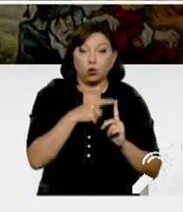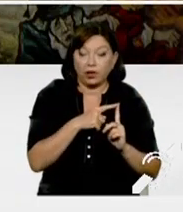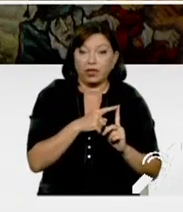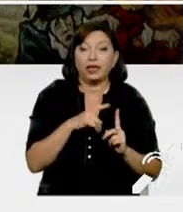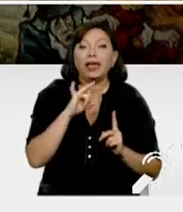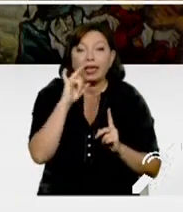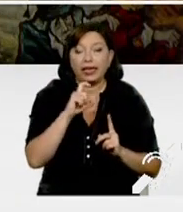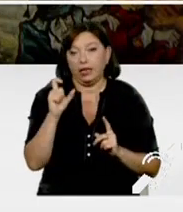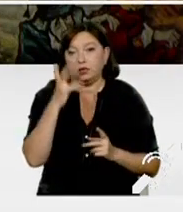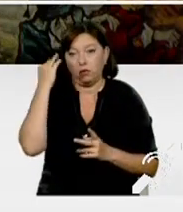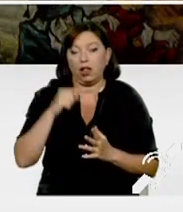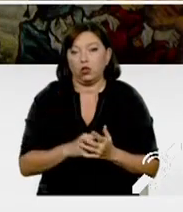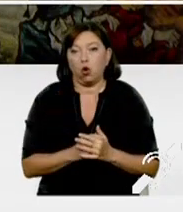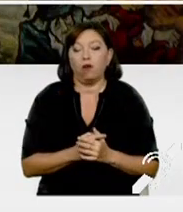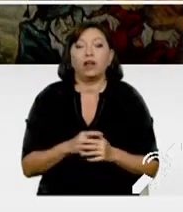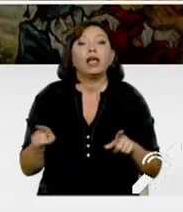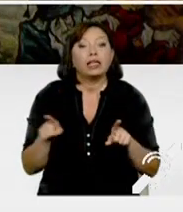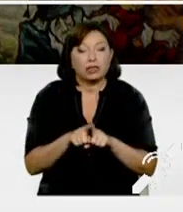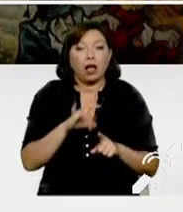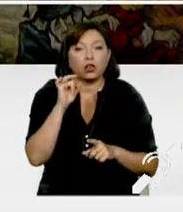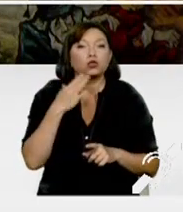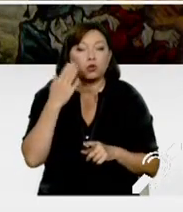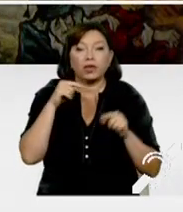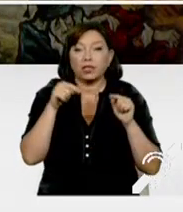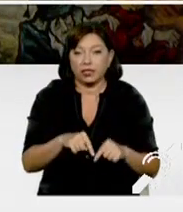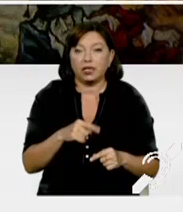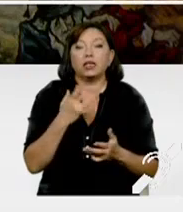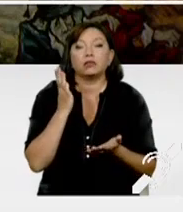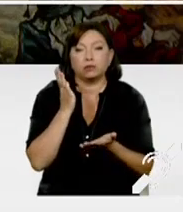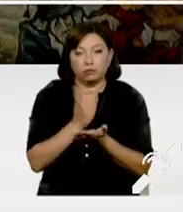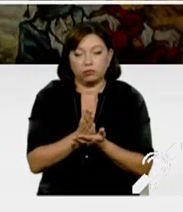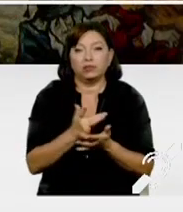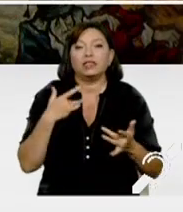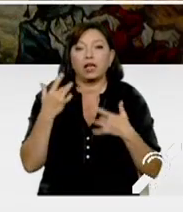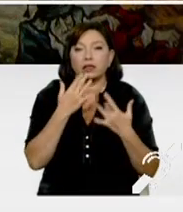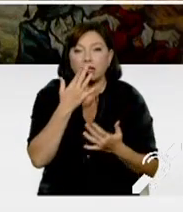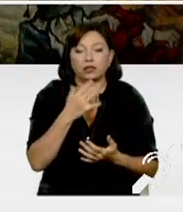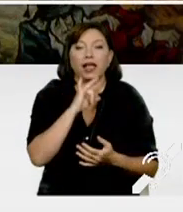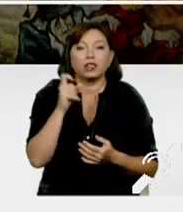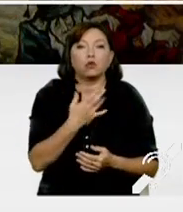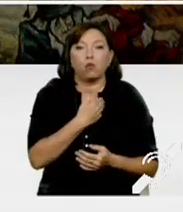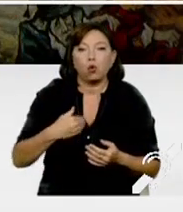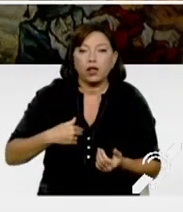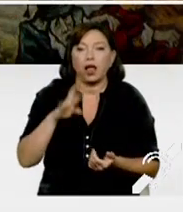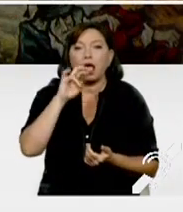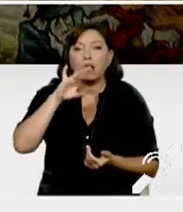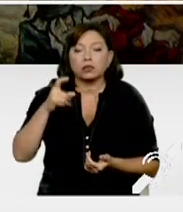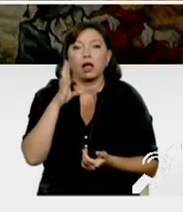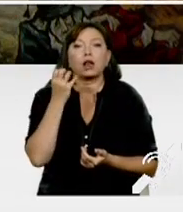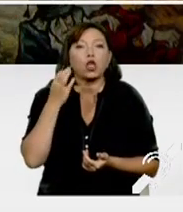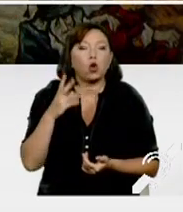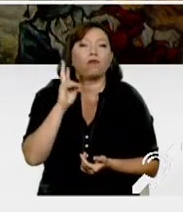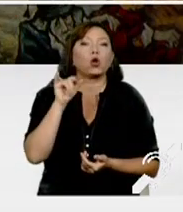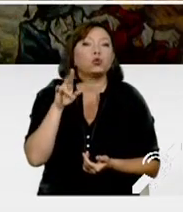dar și din Republica Moldova. Astfel, din România, aici la Chișinău, sunt prezente teatrele naționale din București, Iași,